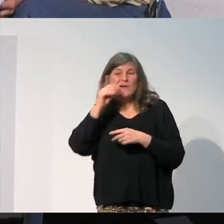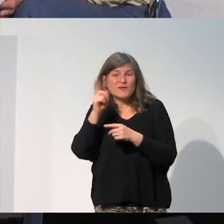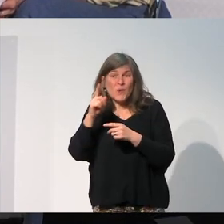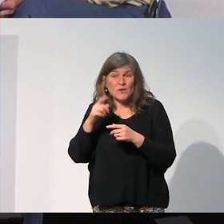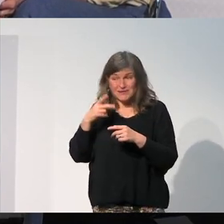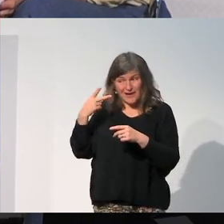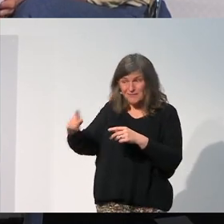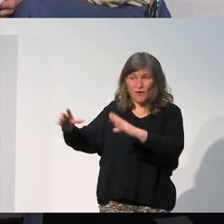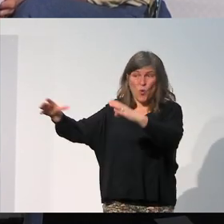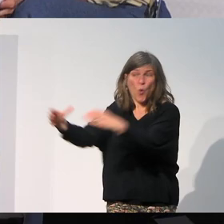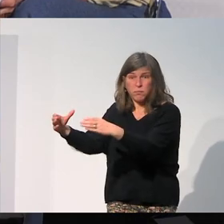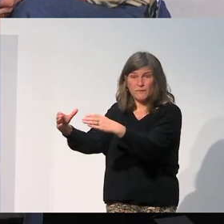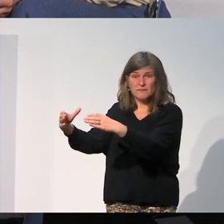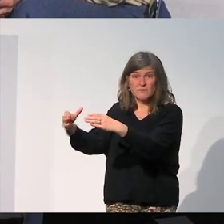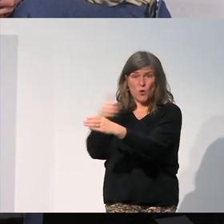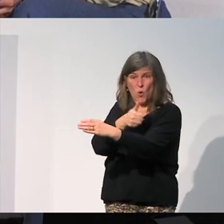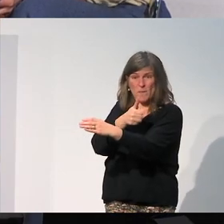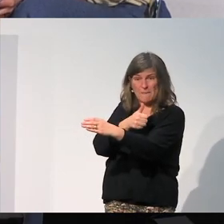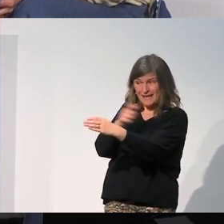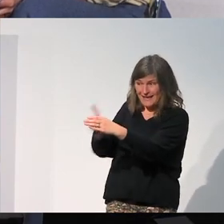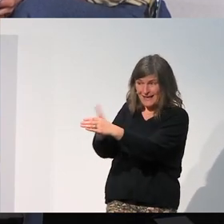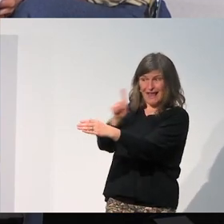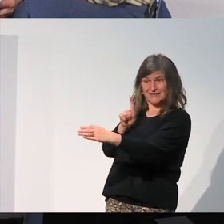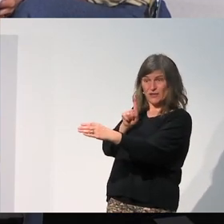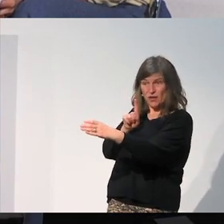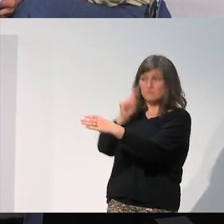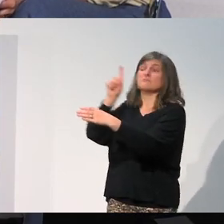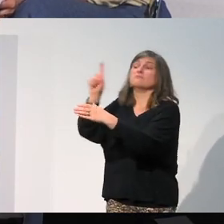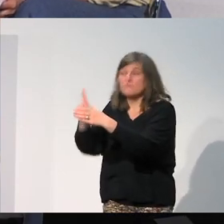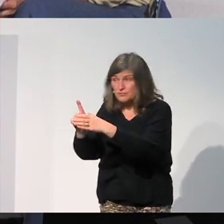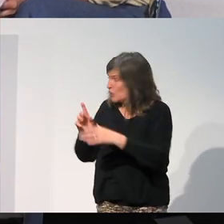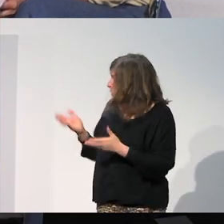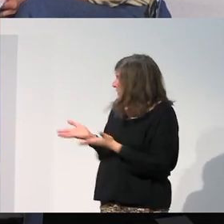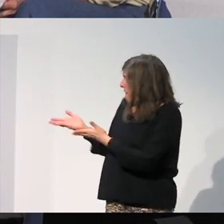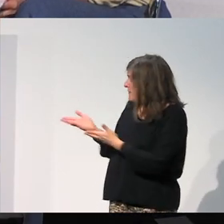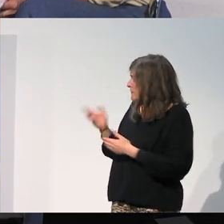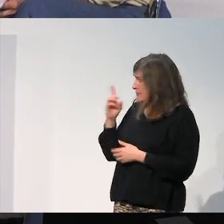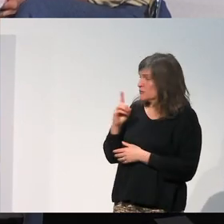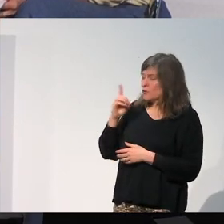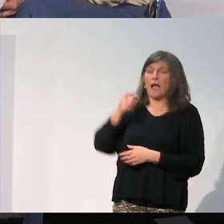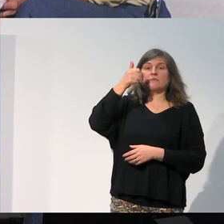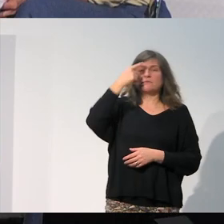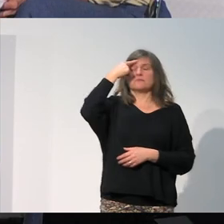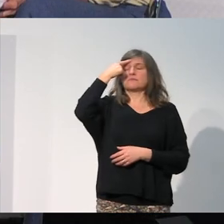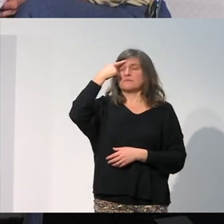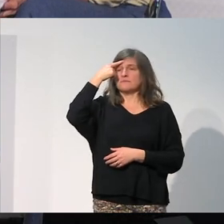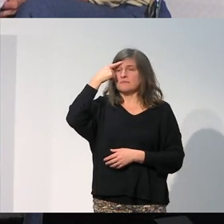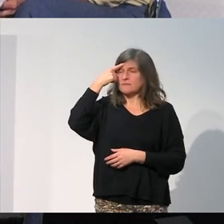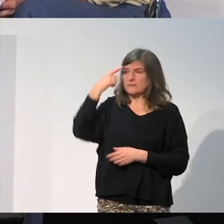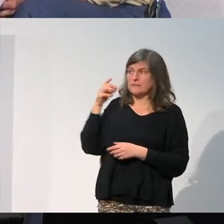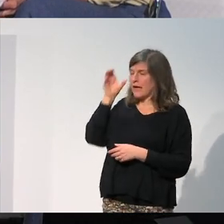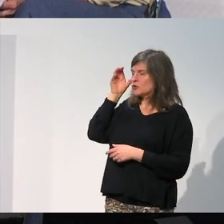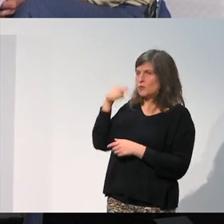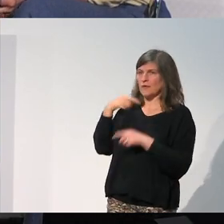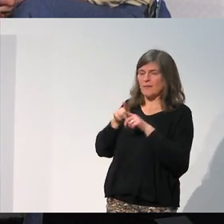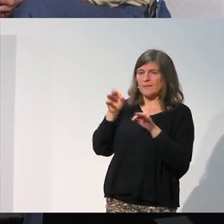colonie. Et que... Oui, allez-y, Dominique. Non, il y a une idée qui m'est venue en vous écoutant. C'est